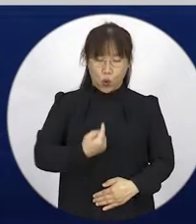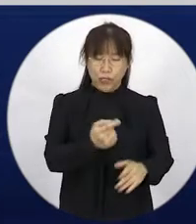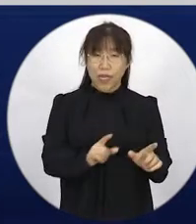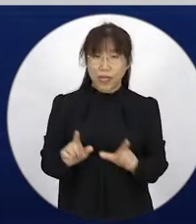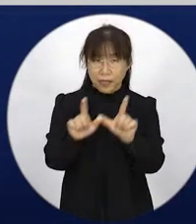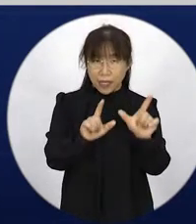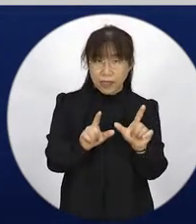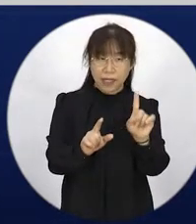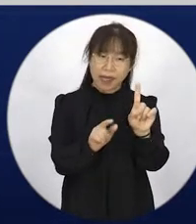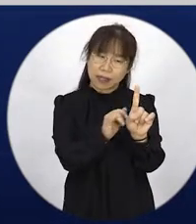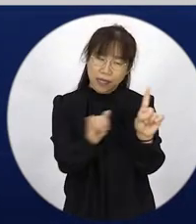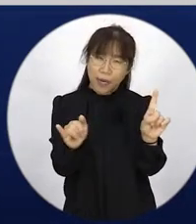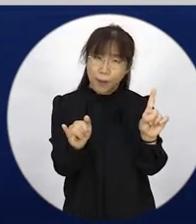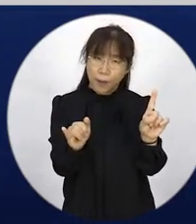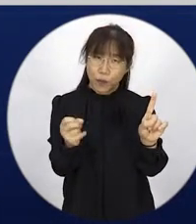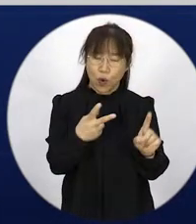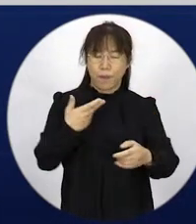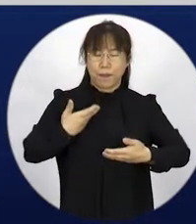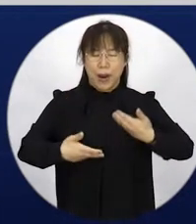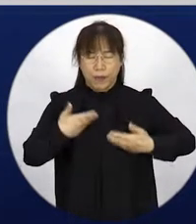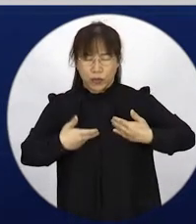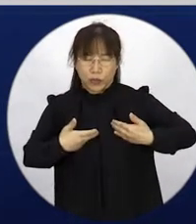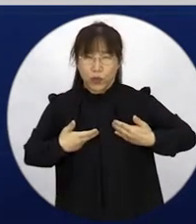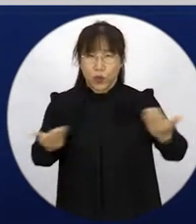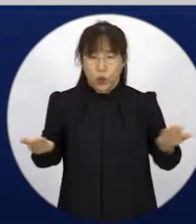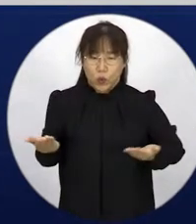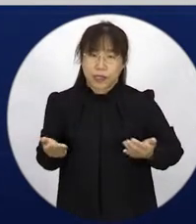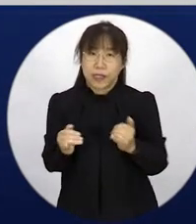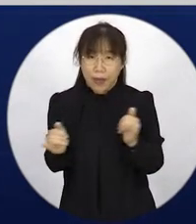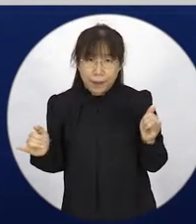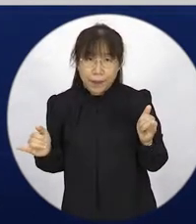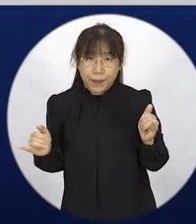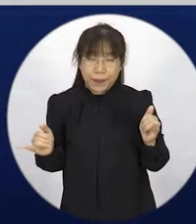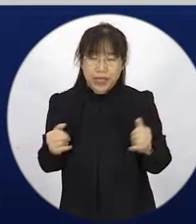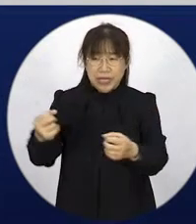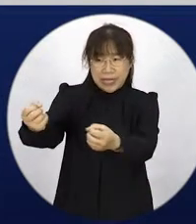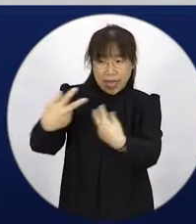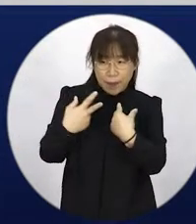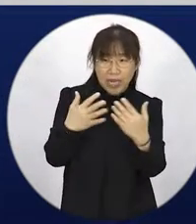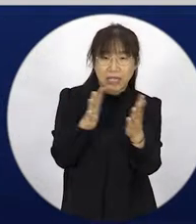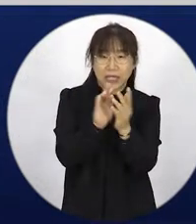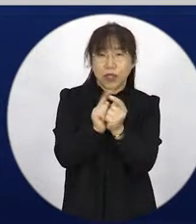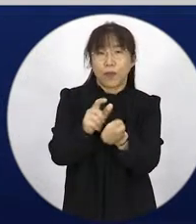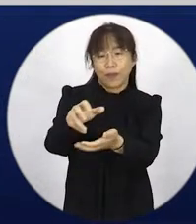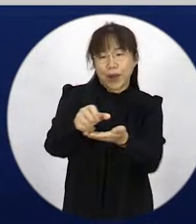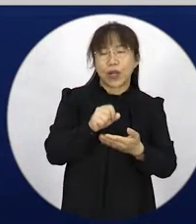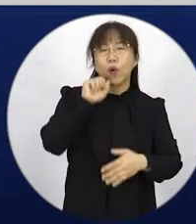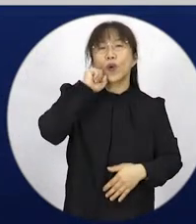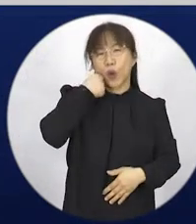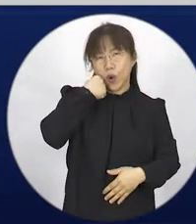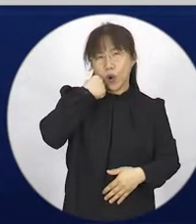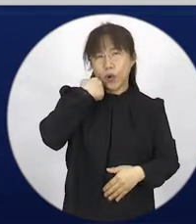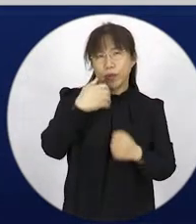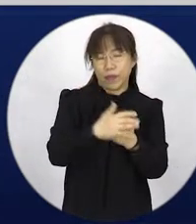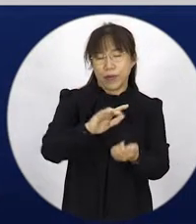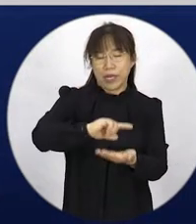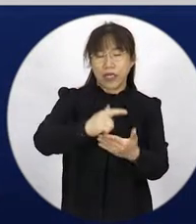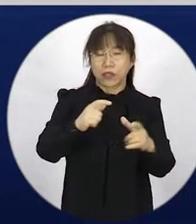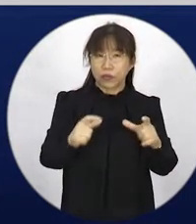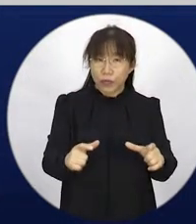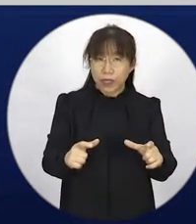혼자 사는 1인 가구나 바쁜 직장인들은 택배를 직접 받기 어려운 경우가 많은데요. 강서구민이라면